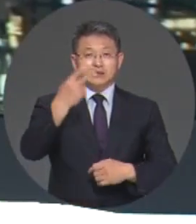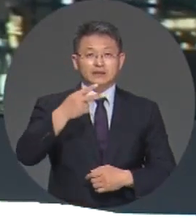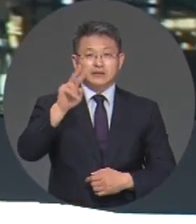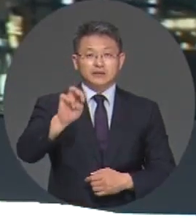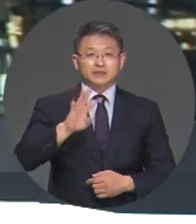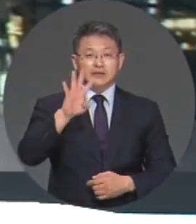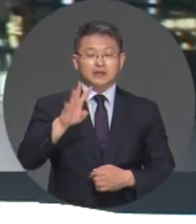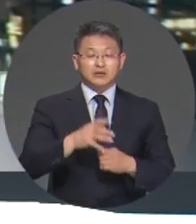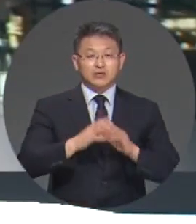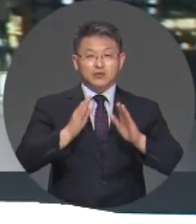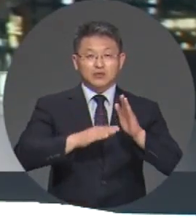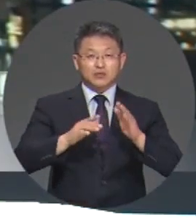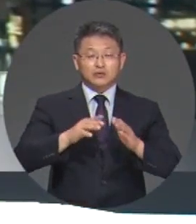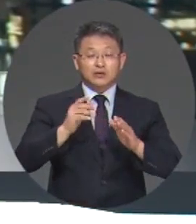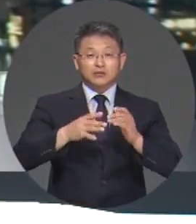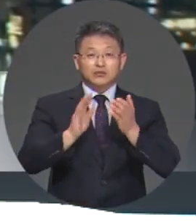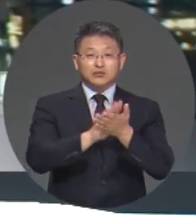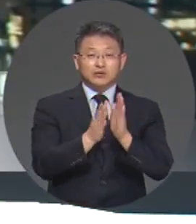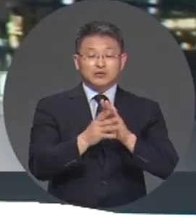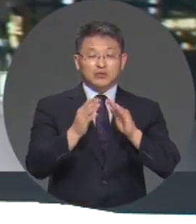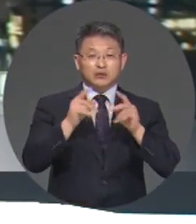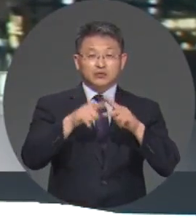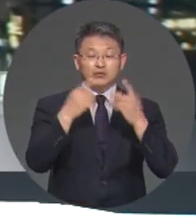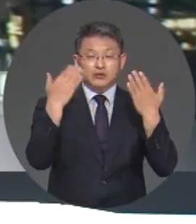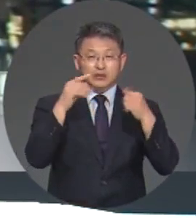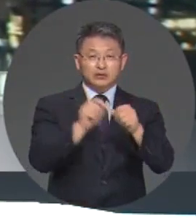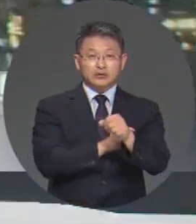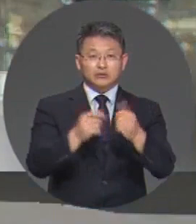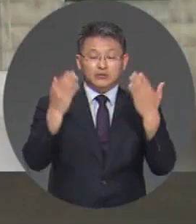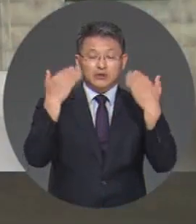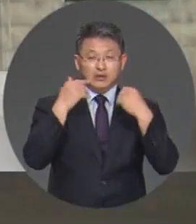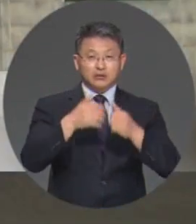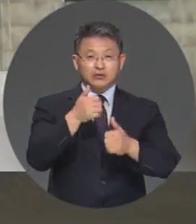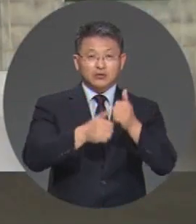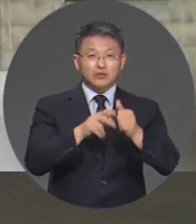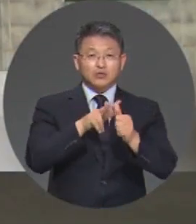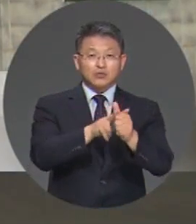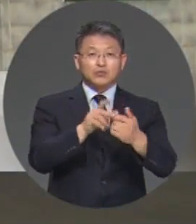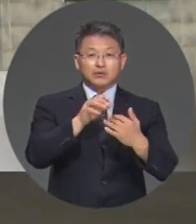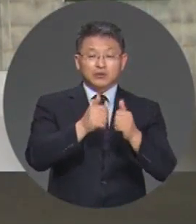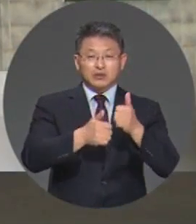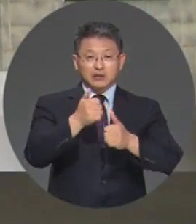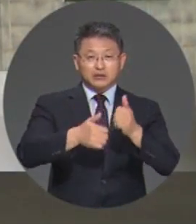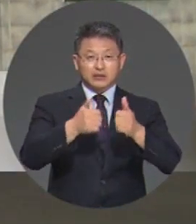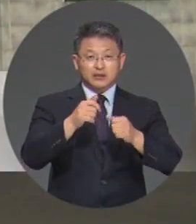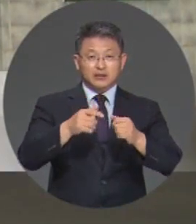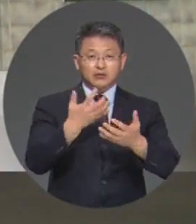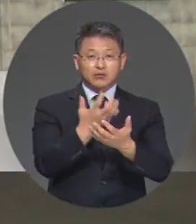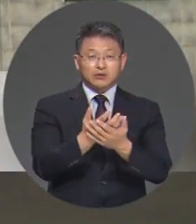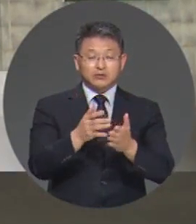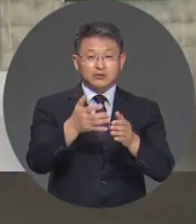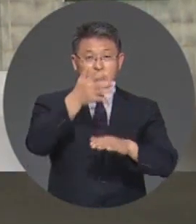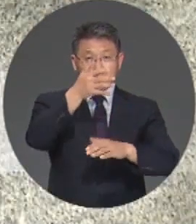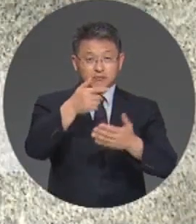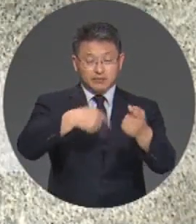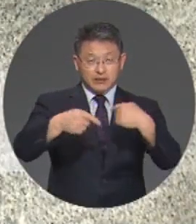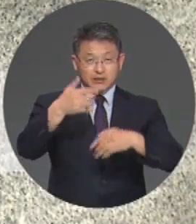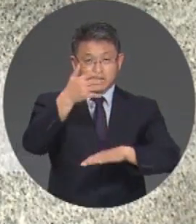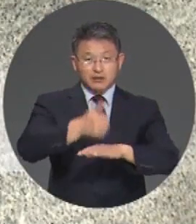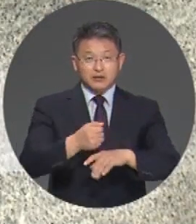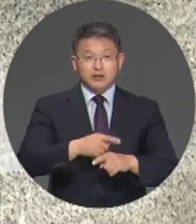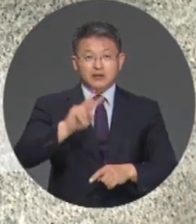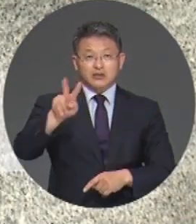2024년도 공립 유치원과 초등학교 특수학교 교사 이임용 후보자 선정 경쟁 시험의 원서 접수 결과